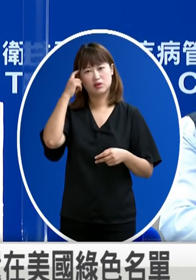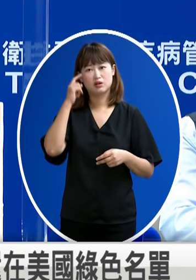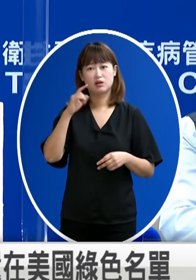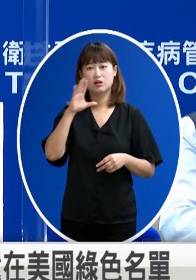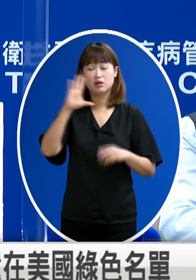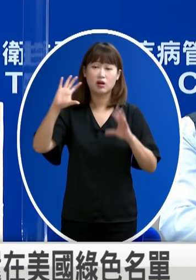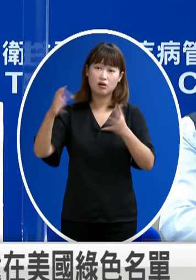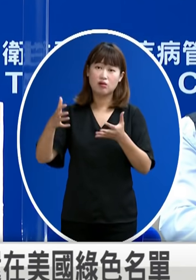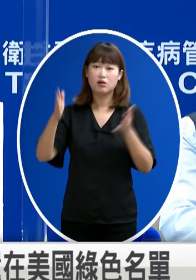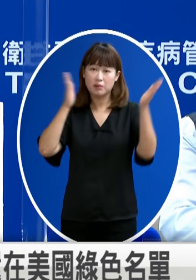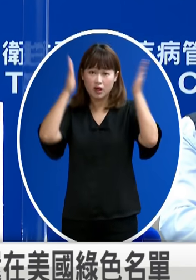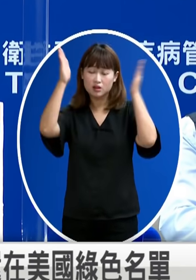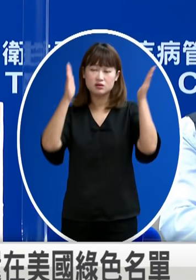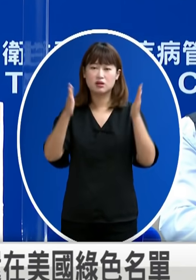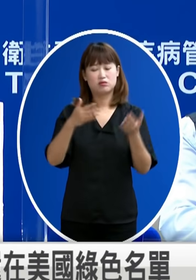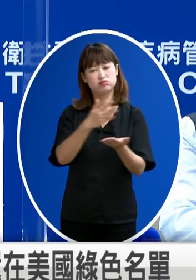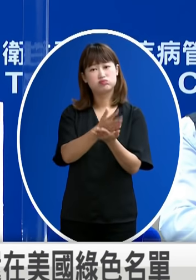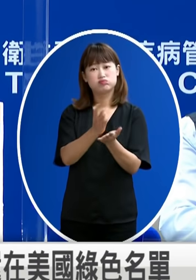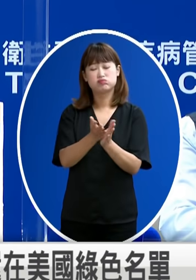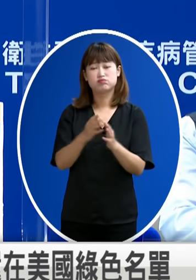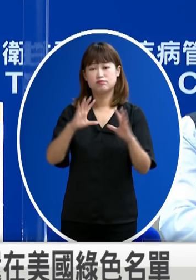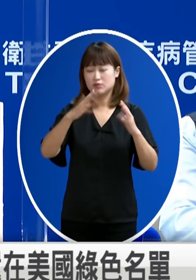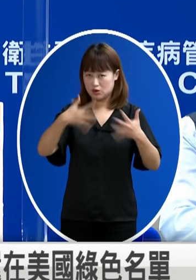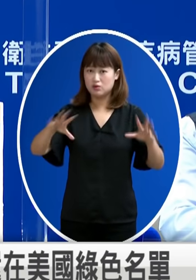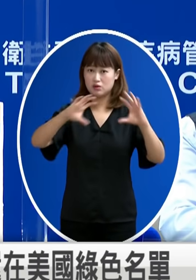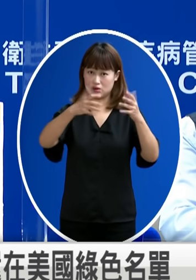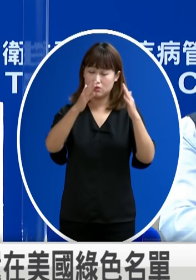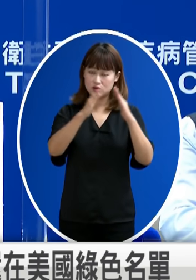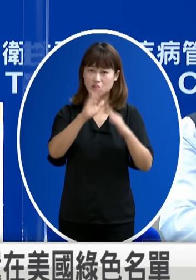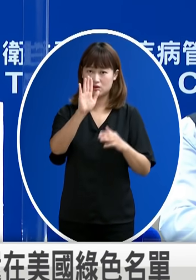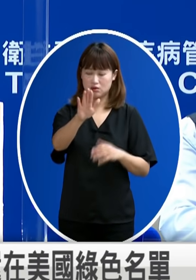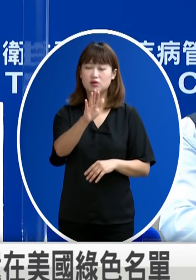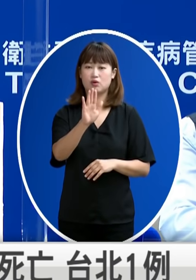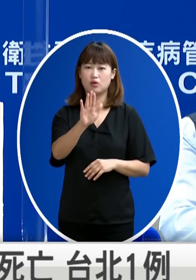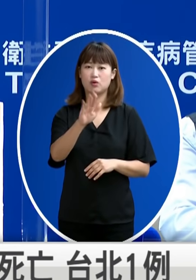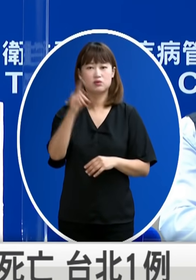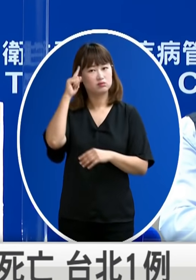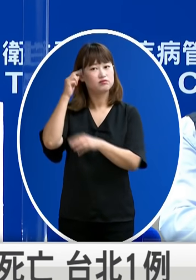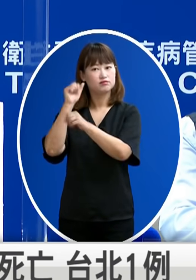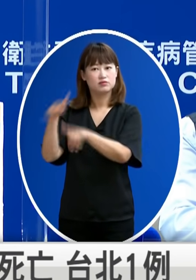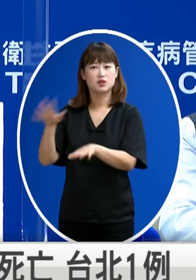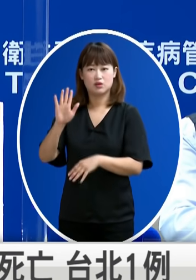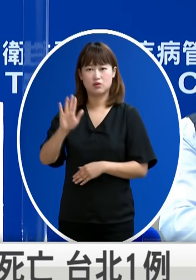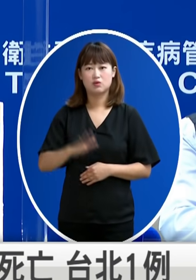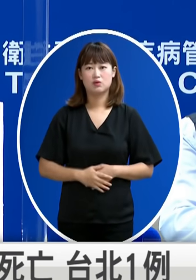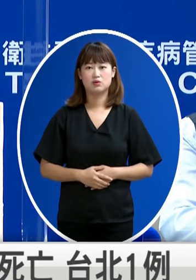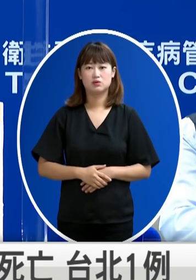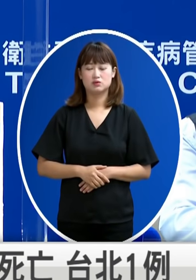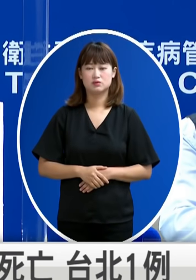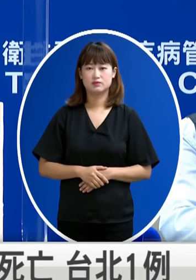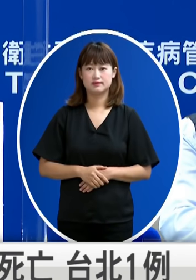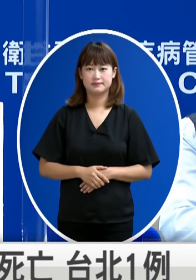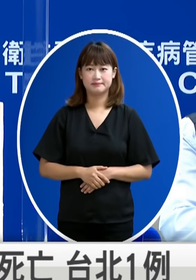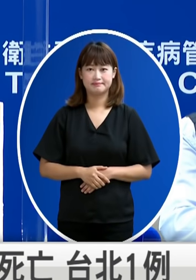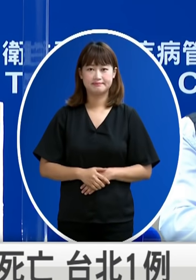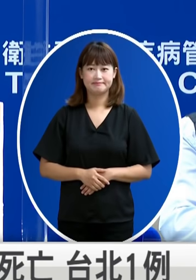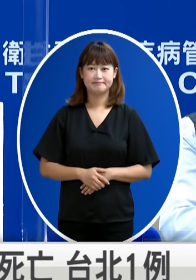国、马来西亚都曾经打过大规模打过科兴国药的疫苗，然后接下来再去打 AZ，